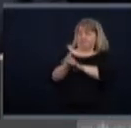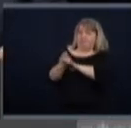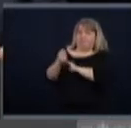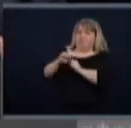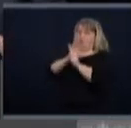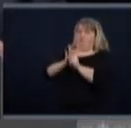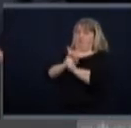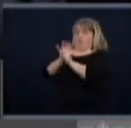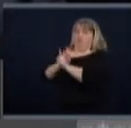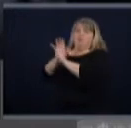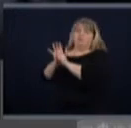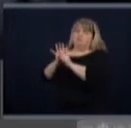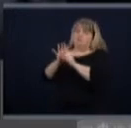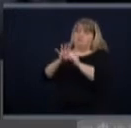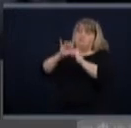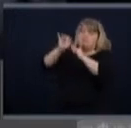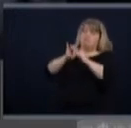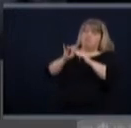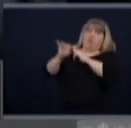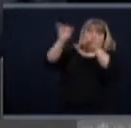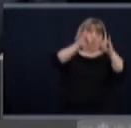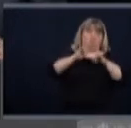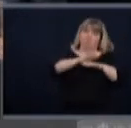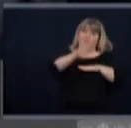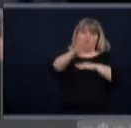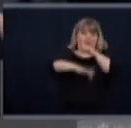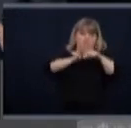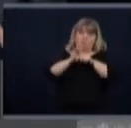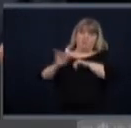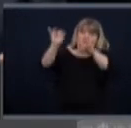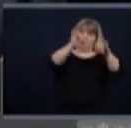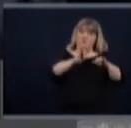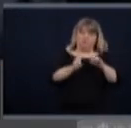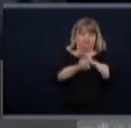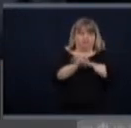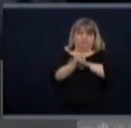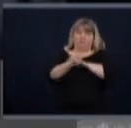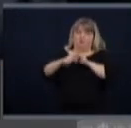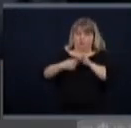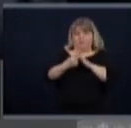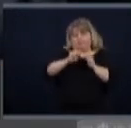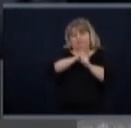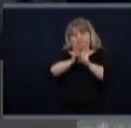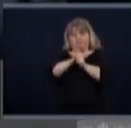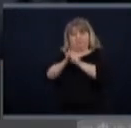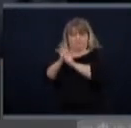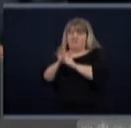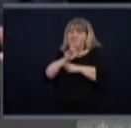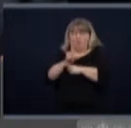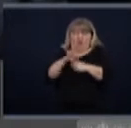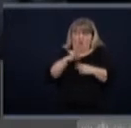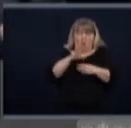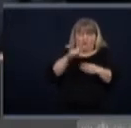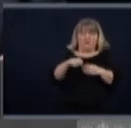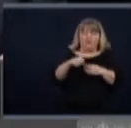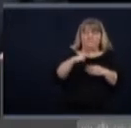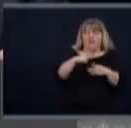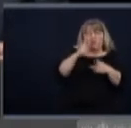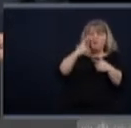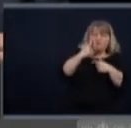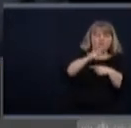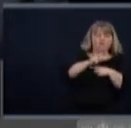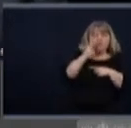comme partout dans le monde, et on va ajuster notre stratégie en fonction de l'évolution.